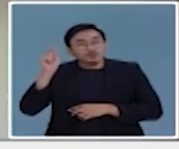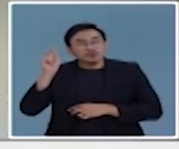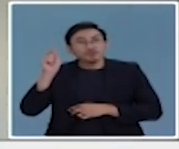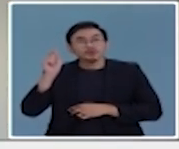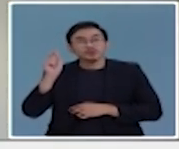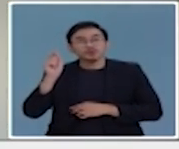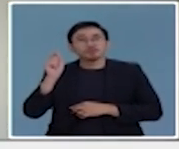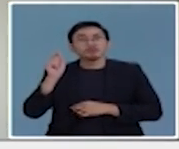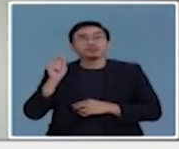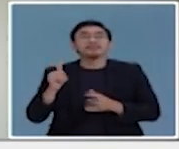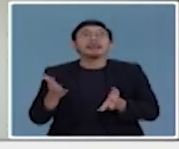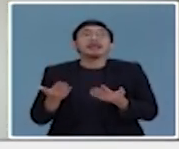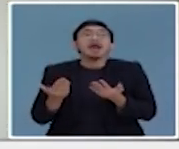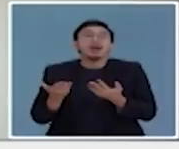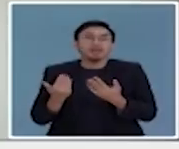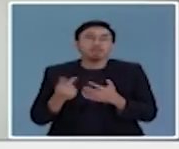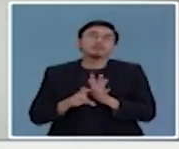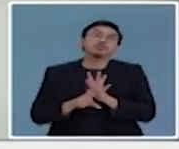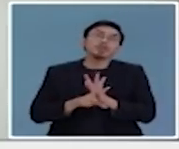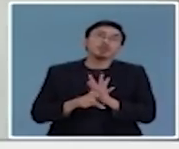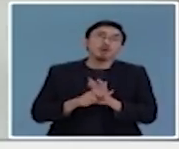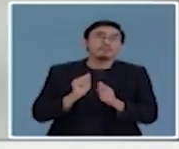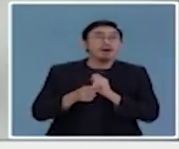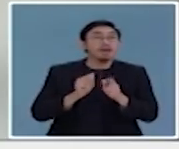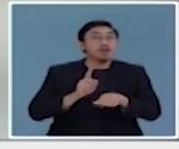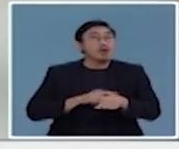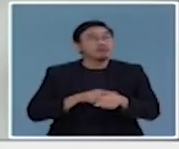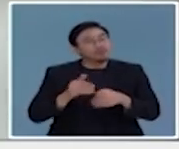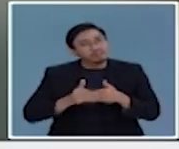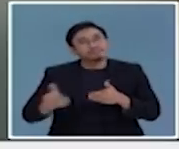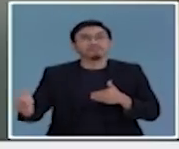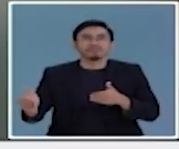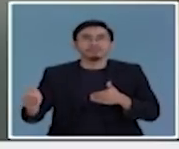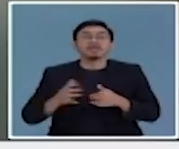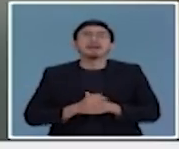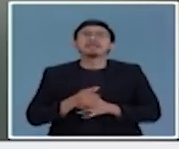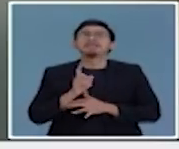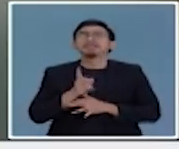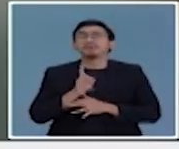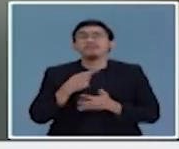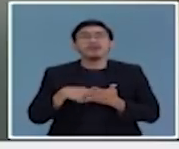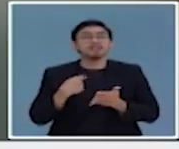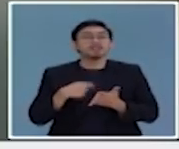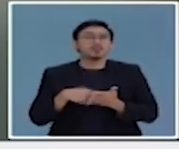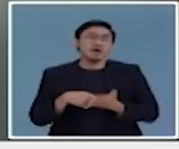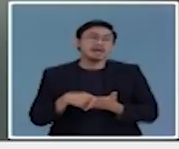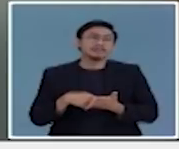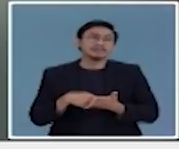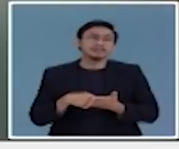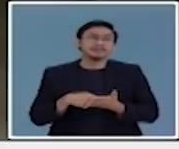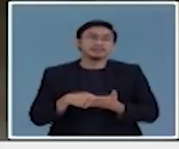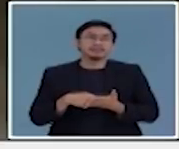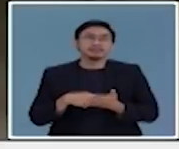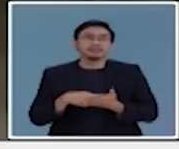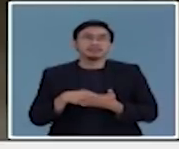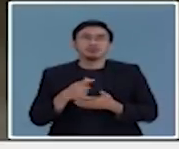jangka waktu yang lebih panjang lah untuk mahasiswa-mahasiswanya yang emang mungkin banyak yang lebih yang kurang mampu ataupun yang